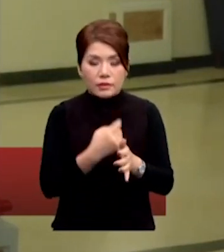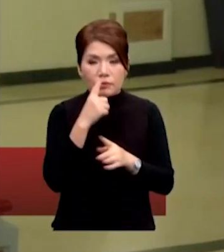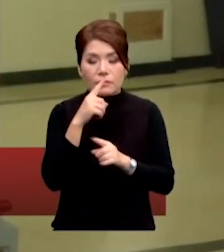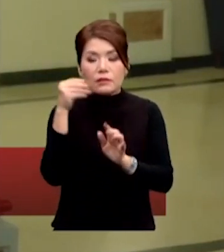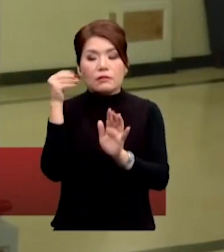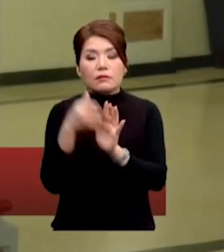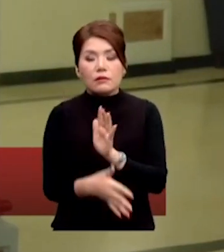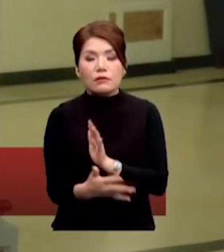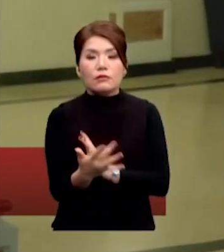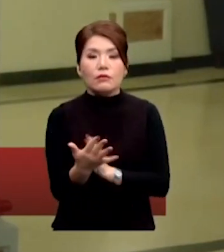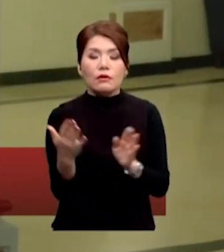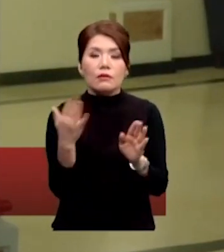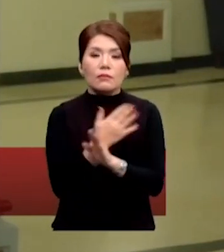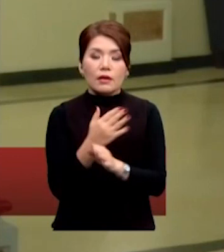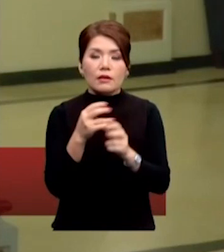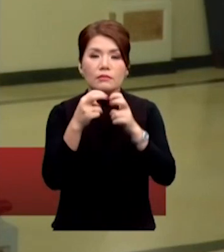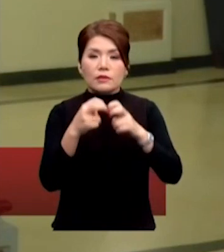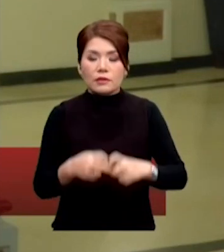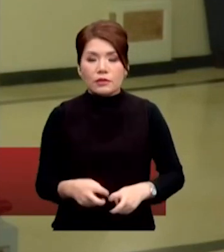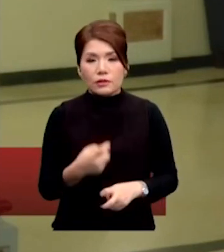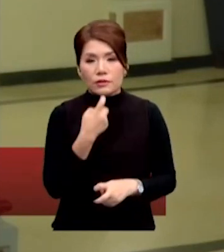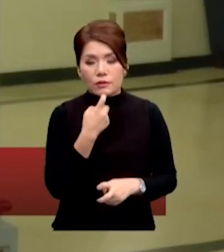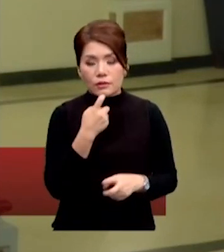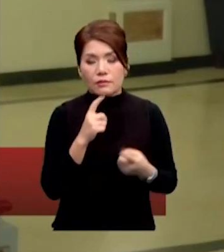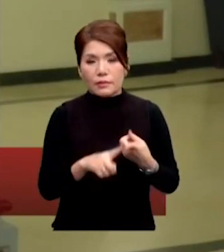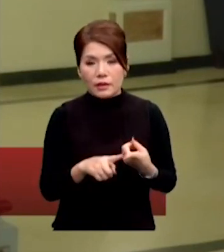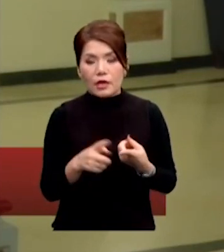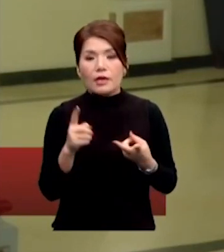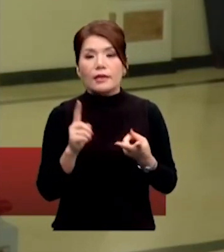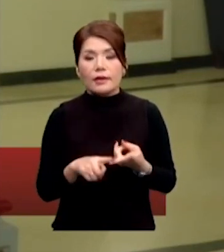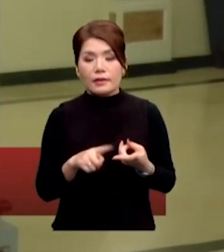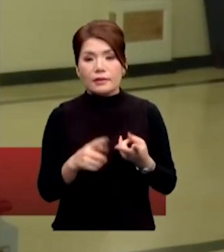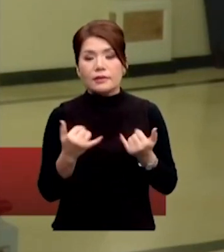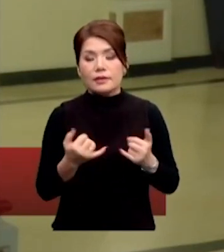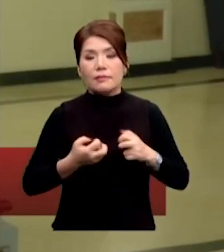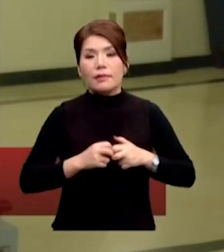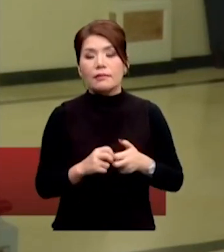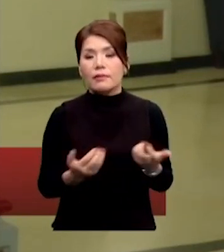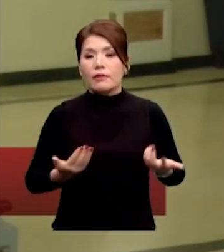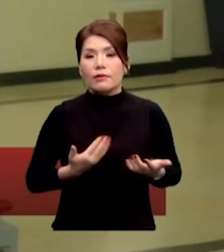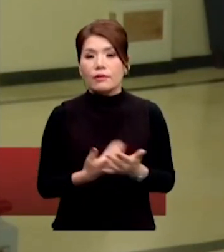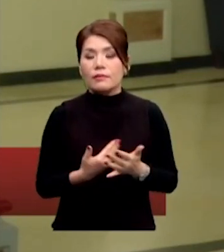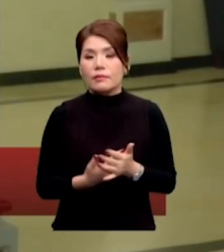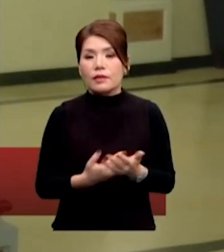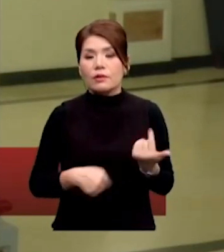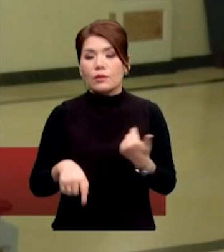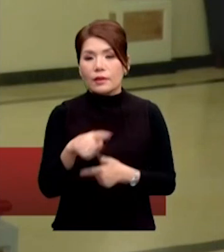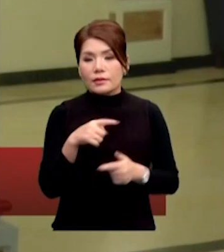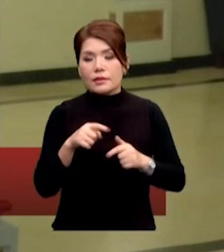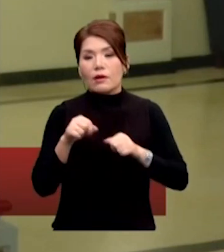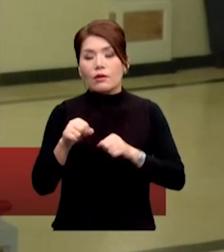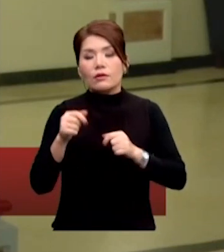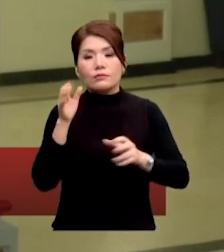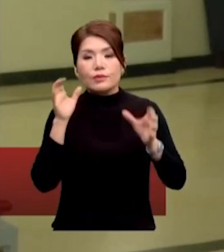шығындылар шығып жатқан қоршаған ортаға анықтау қиын болады. Бұл мәселе. Екінші қазір туындап жатқан мәселе бұл біздегі мына қоғамдық